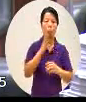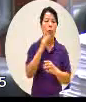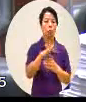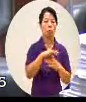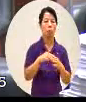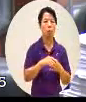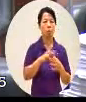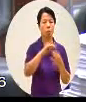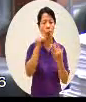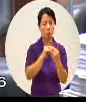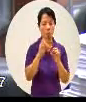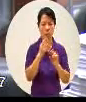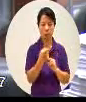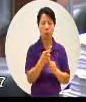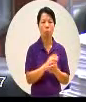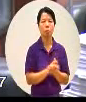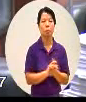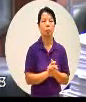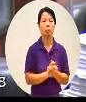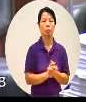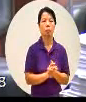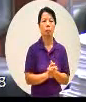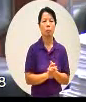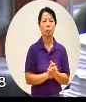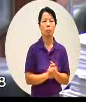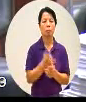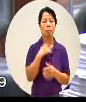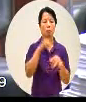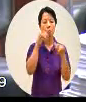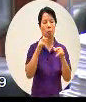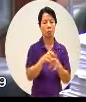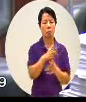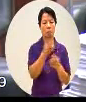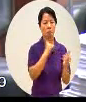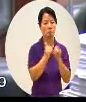唔对，我相信哦，不止惹民怨，